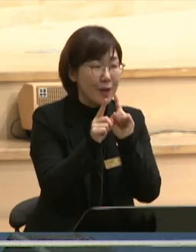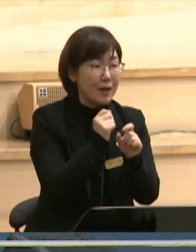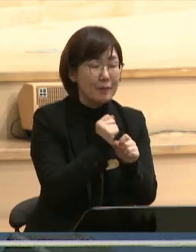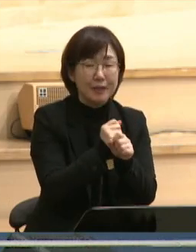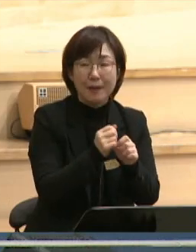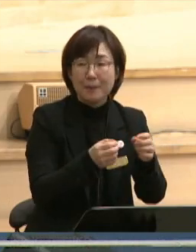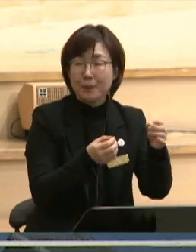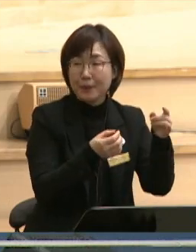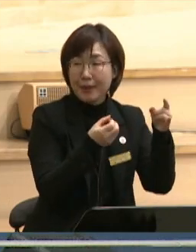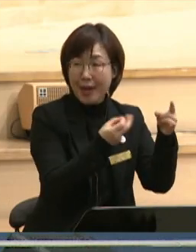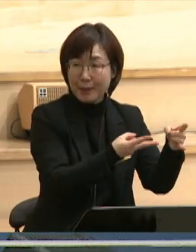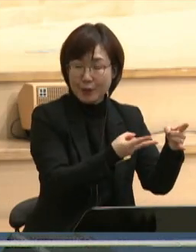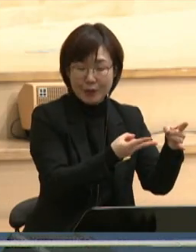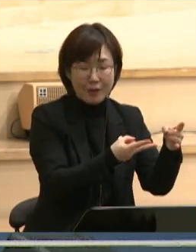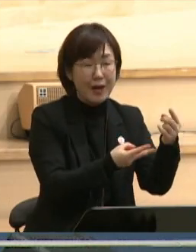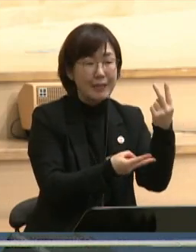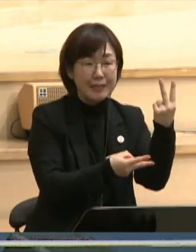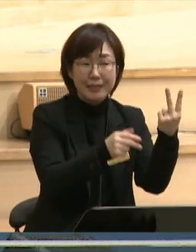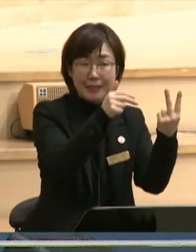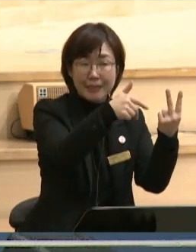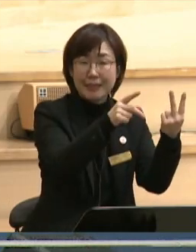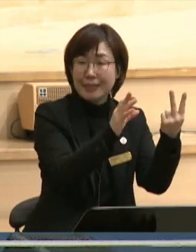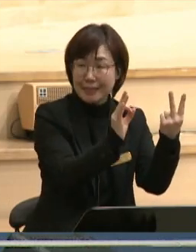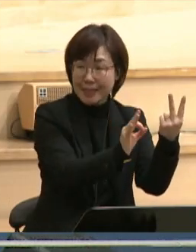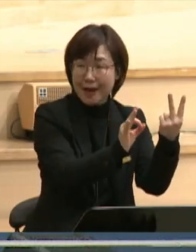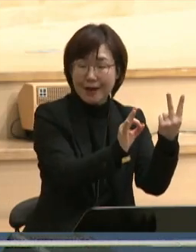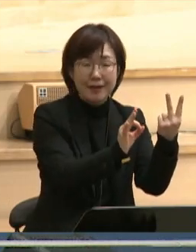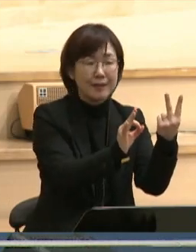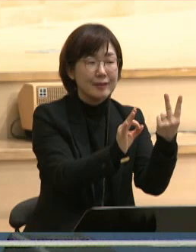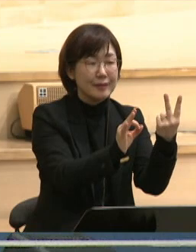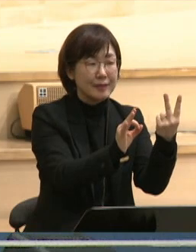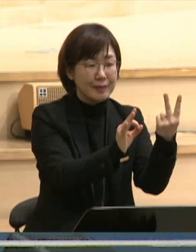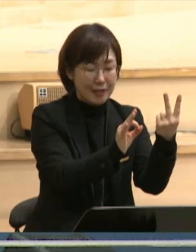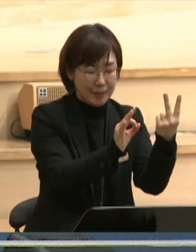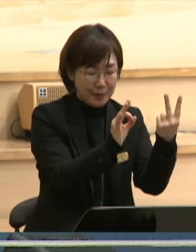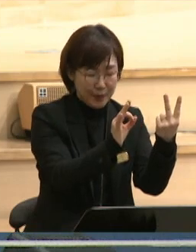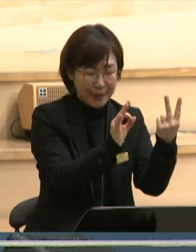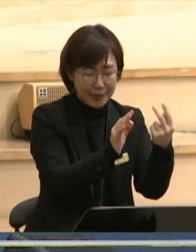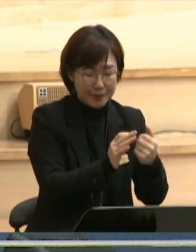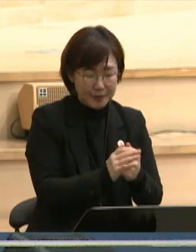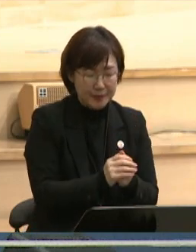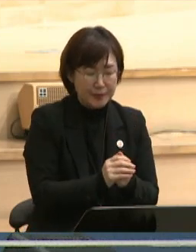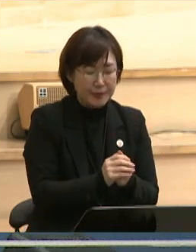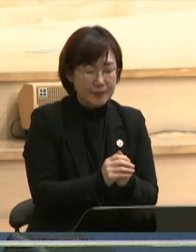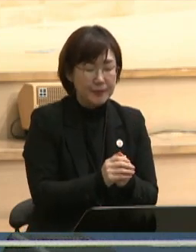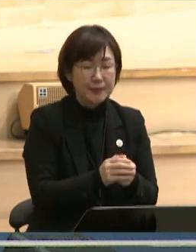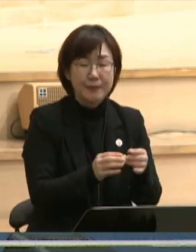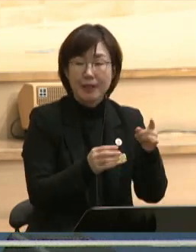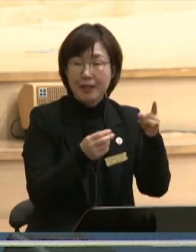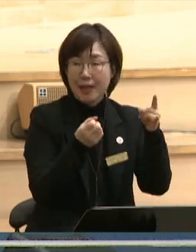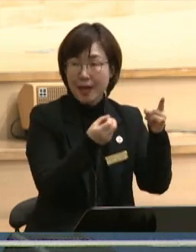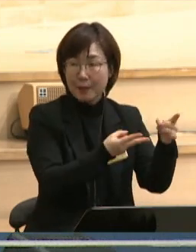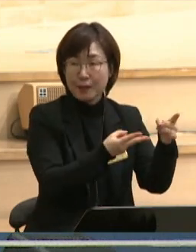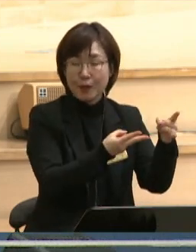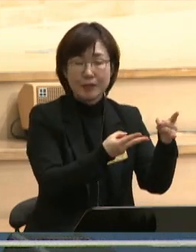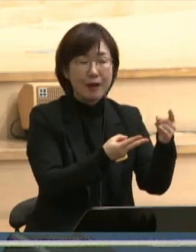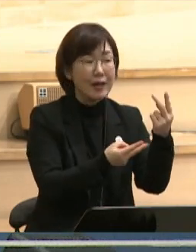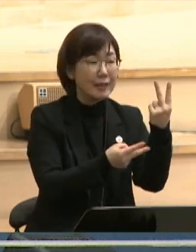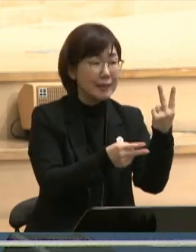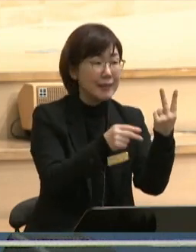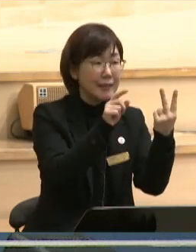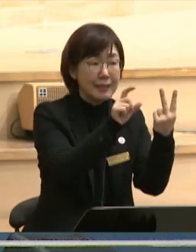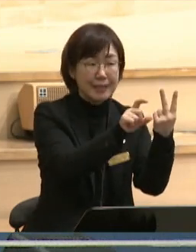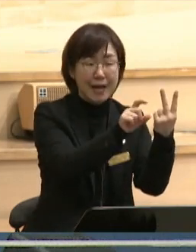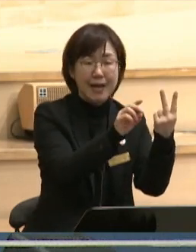2장 에베소서 2장 자막 없으니까요 성경책을 펼쳐 보세요 에베소서 2장 2장